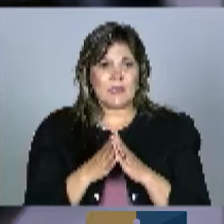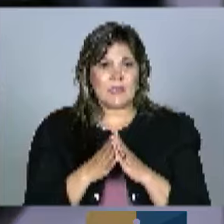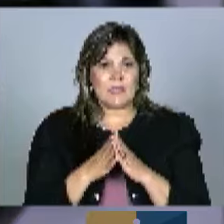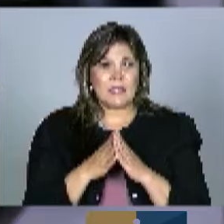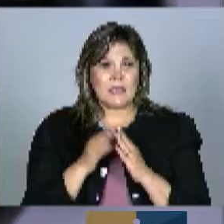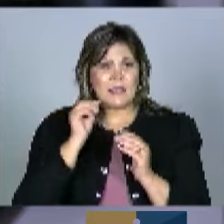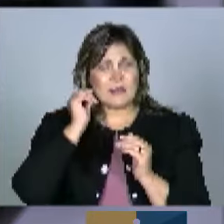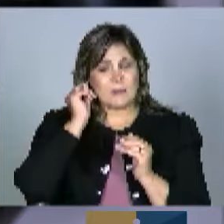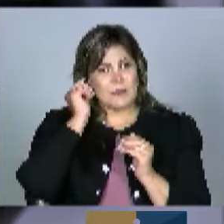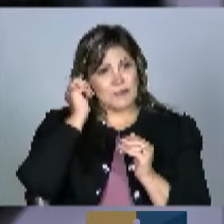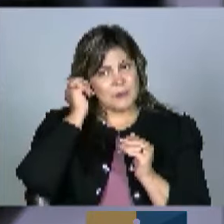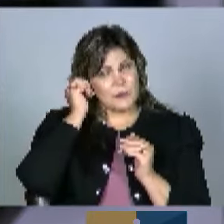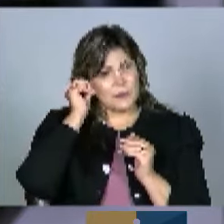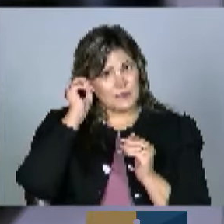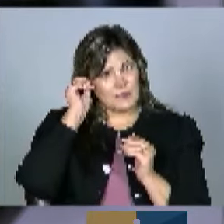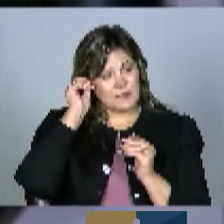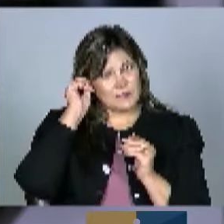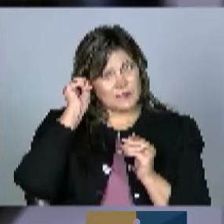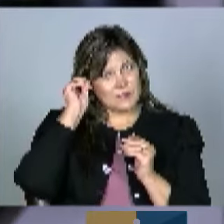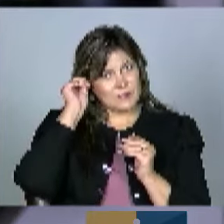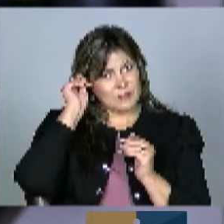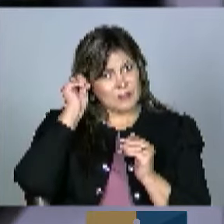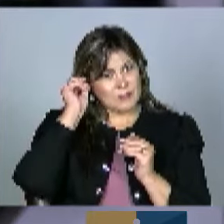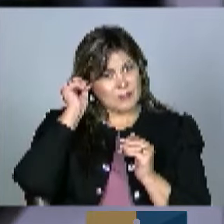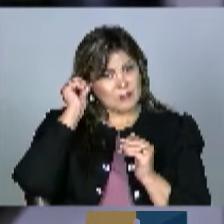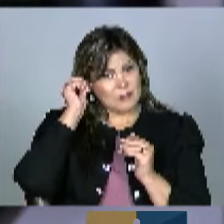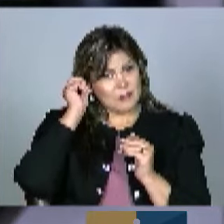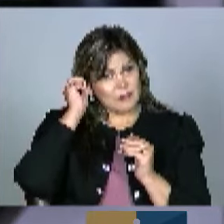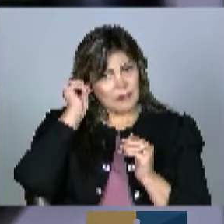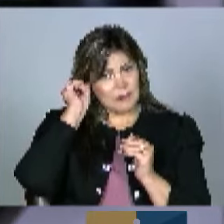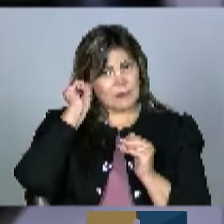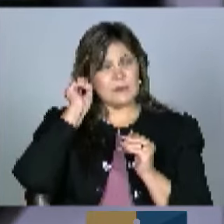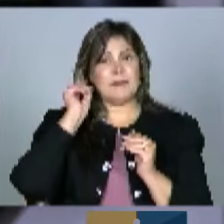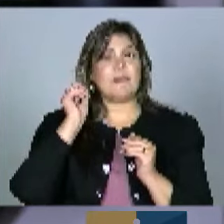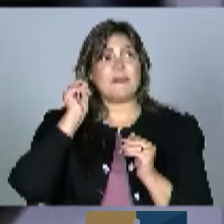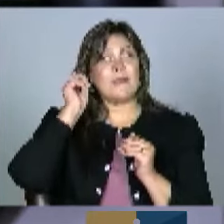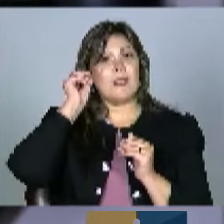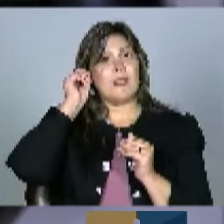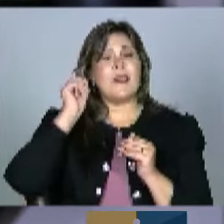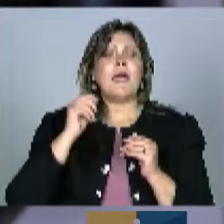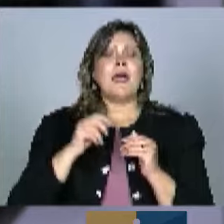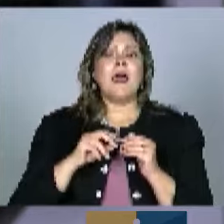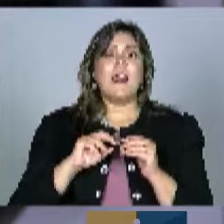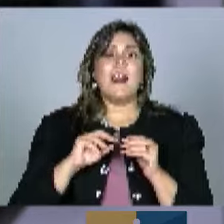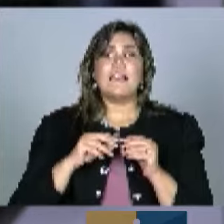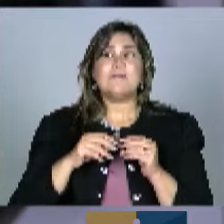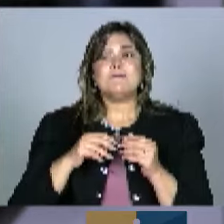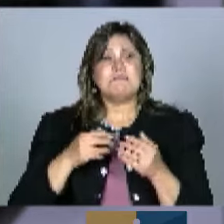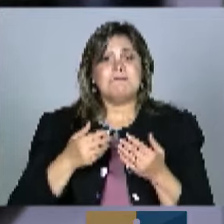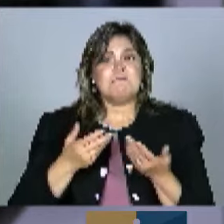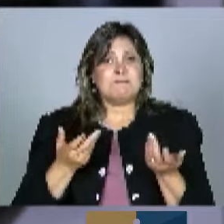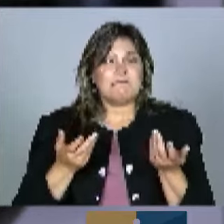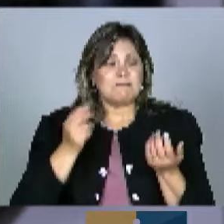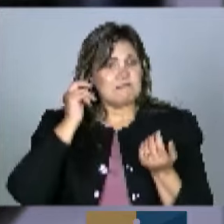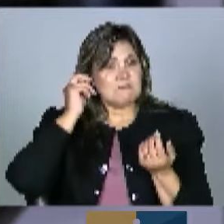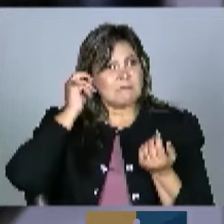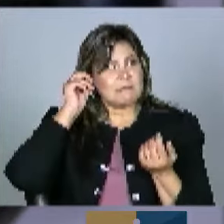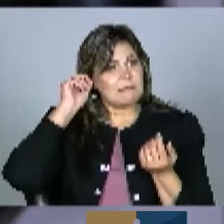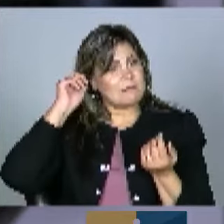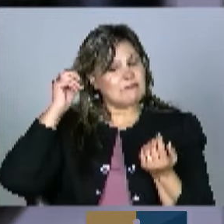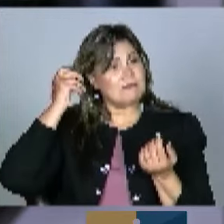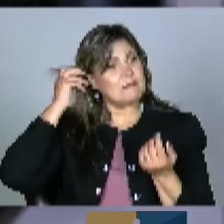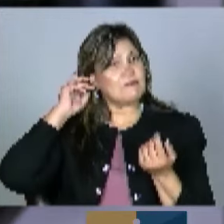اذا كان في حاجه اسمها قضاء المستعجل هل ليها مواعيد هل ليها طعن هل بتاخد نفس مسار الدعاوه القضائيه